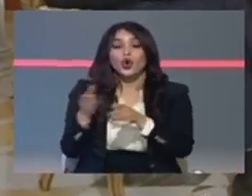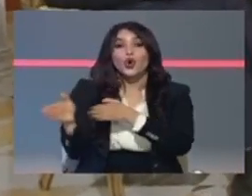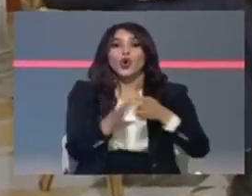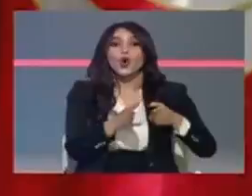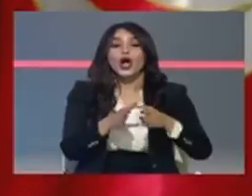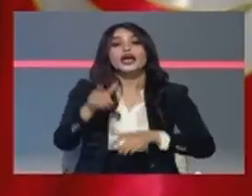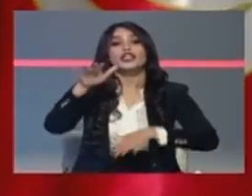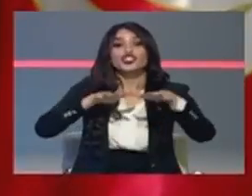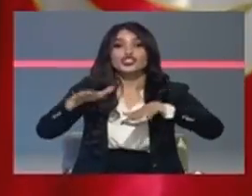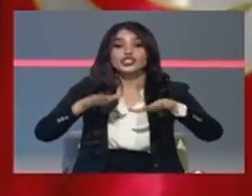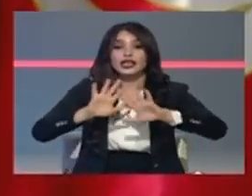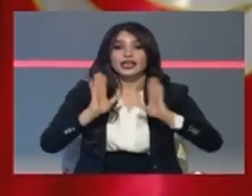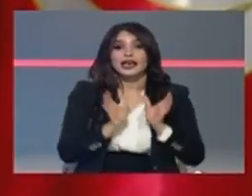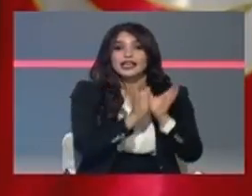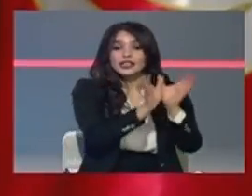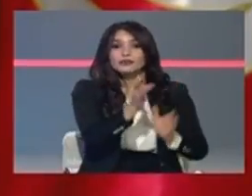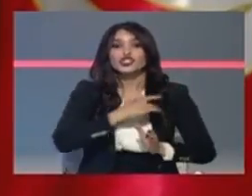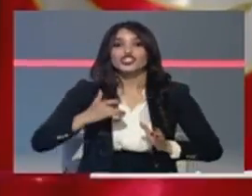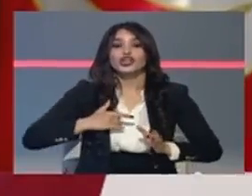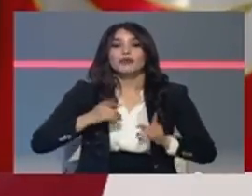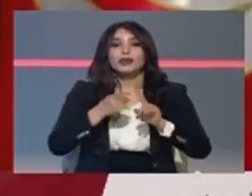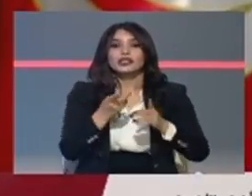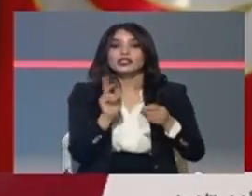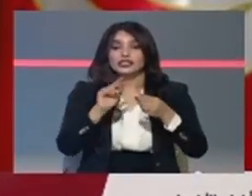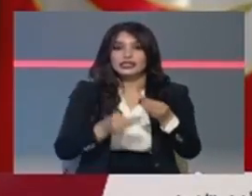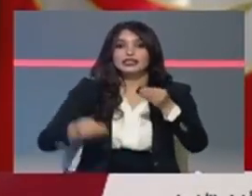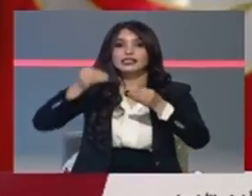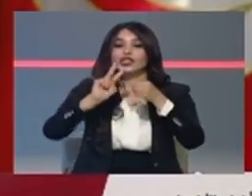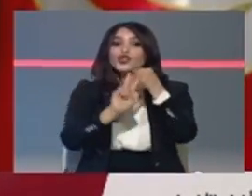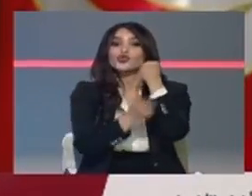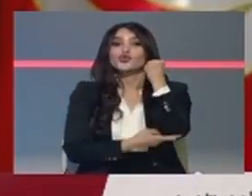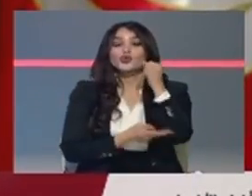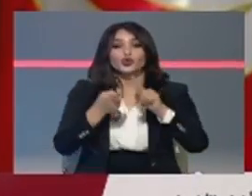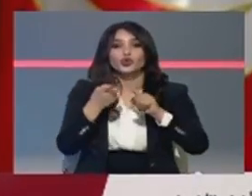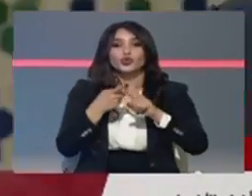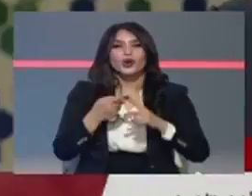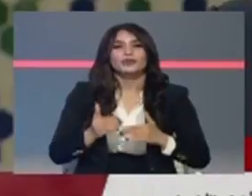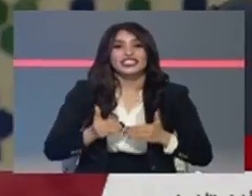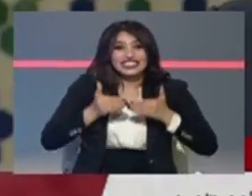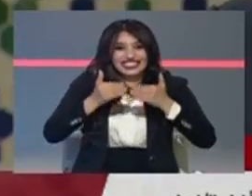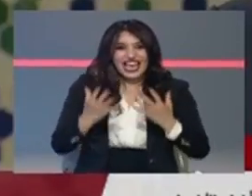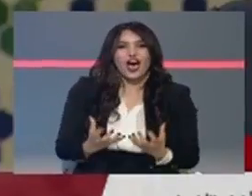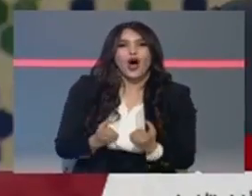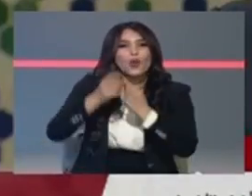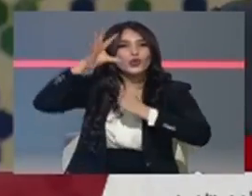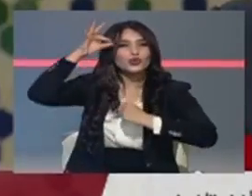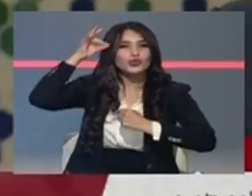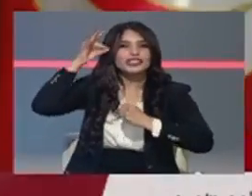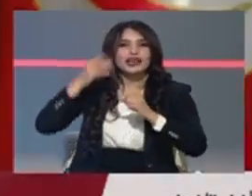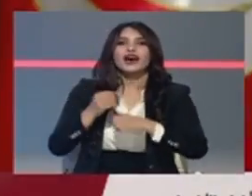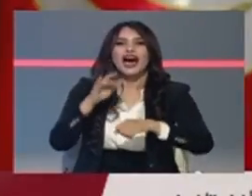الصحي الشامل الذي تم التمديد فيه بأسبوعين إضافيين سيجعل تونس تخرج من أزمة كورونا بأخف